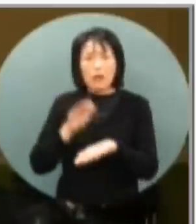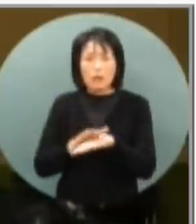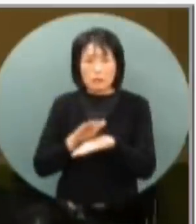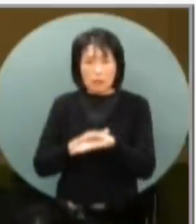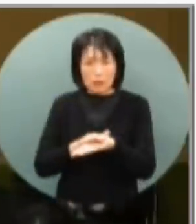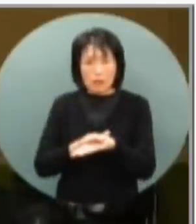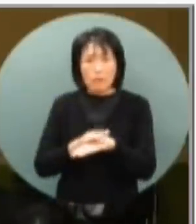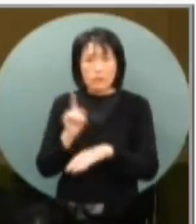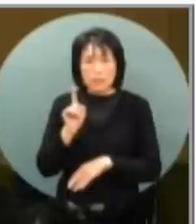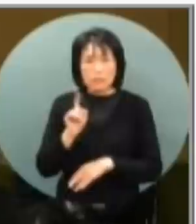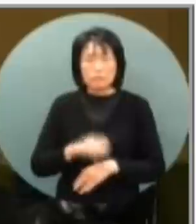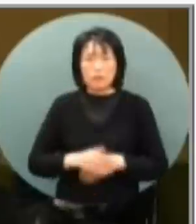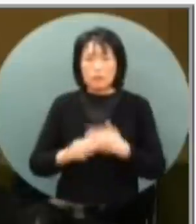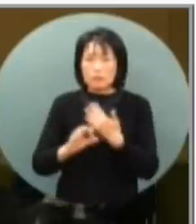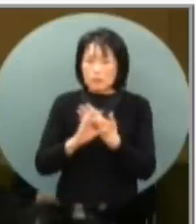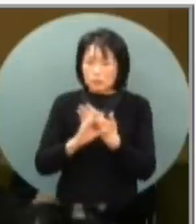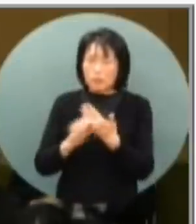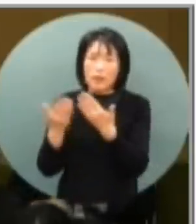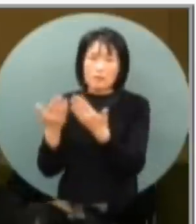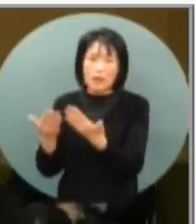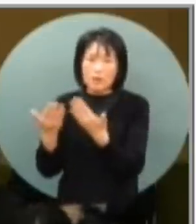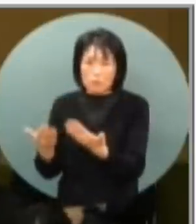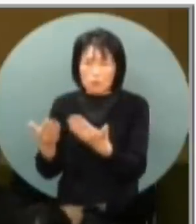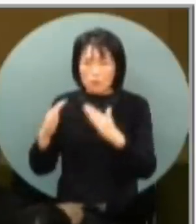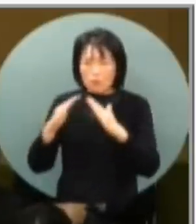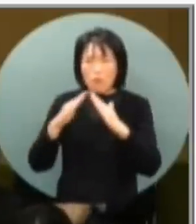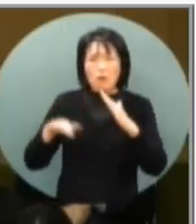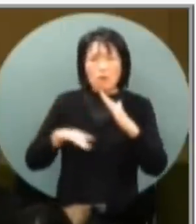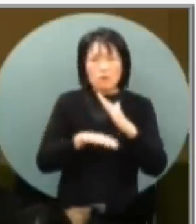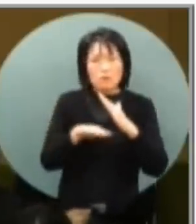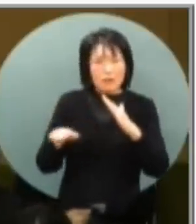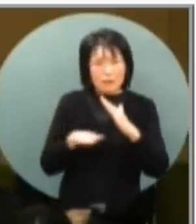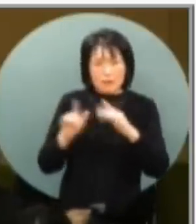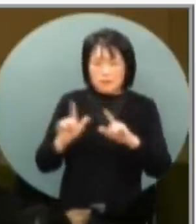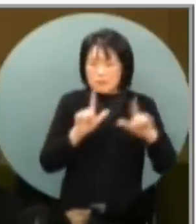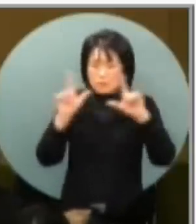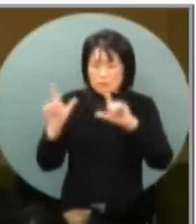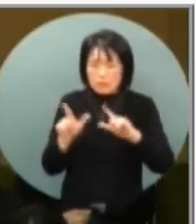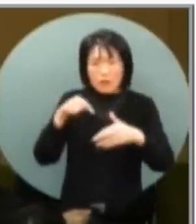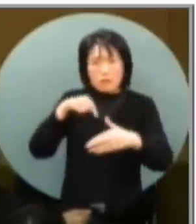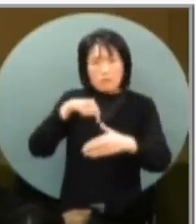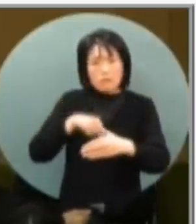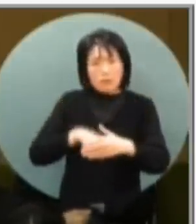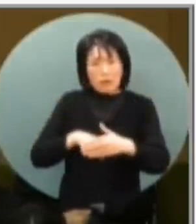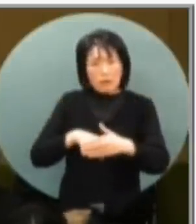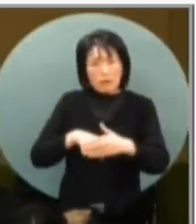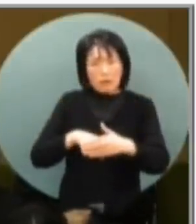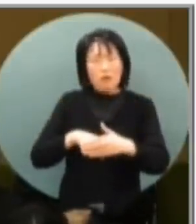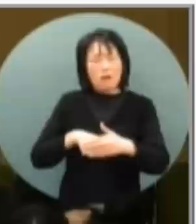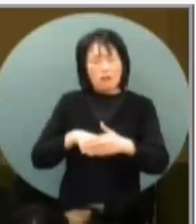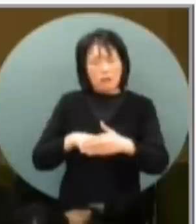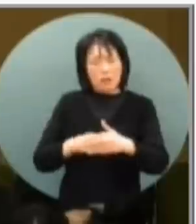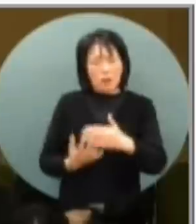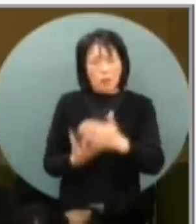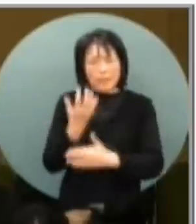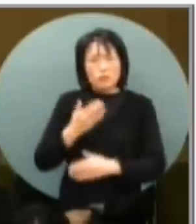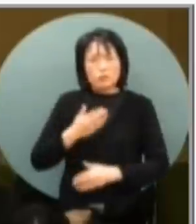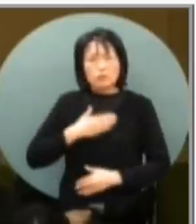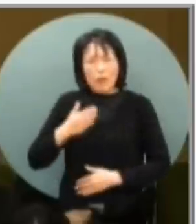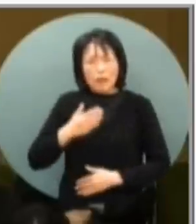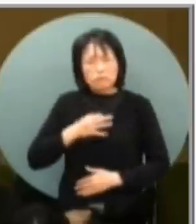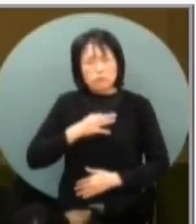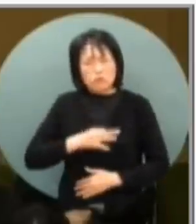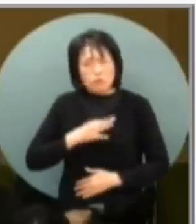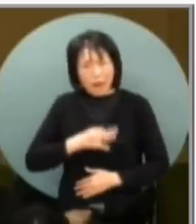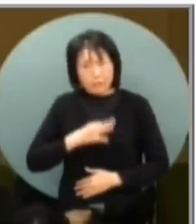みますと、例えば学校であったり家庭であったり、そうした生活の中で生じる不満だとか不安、そ